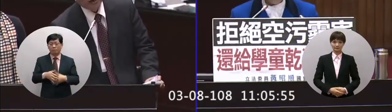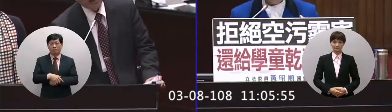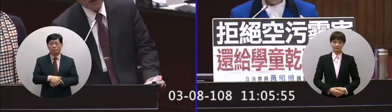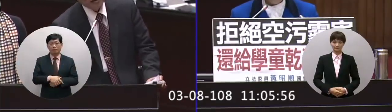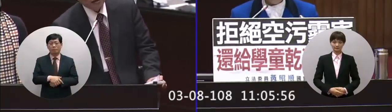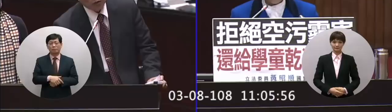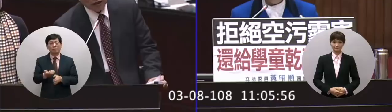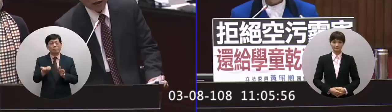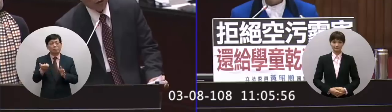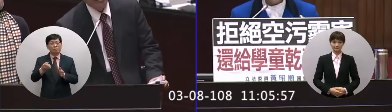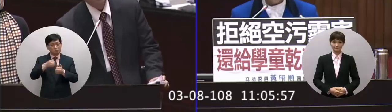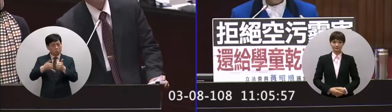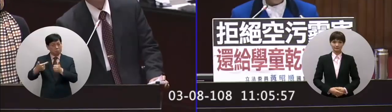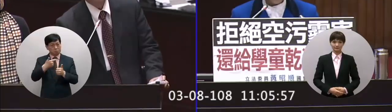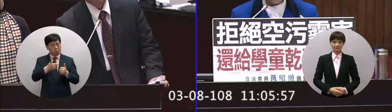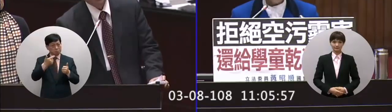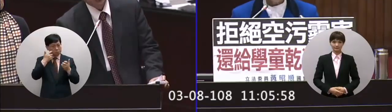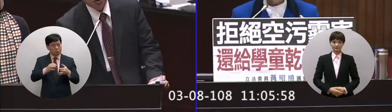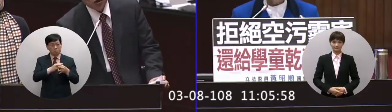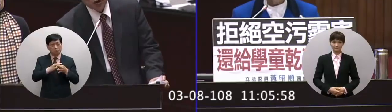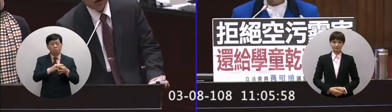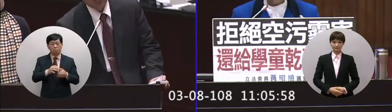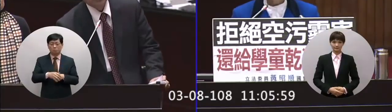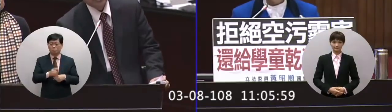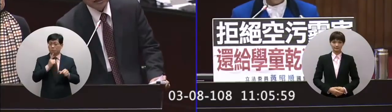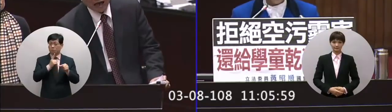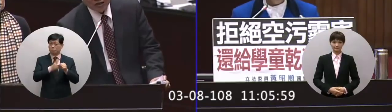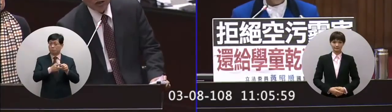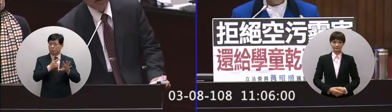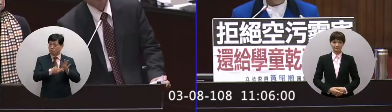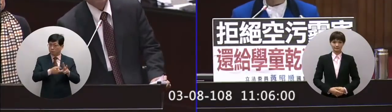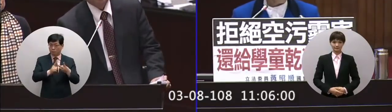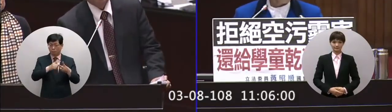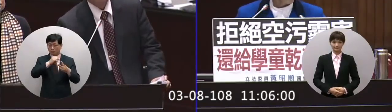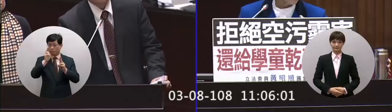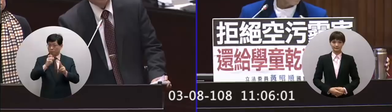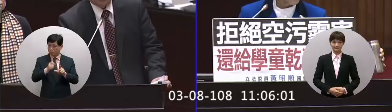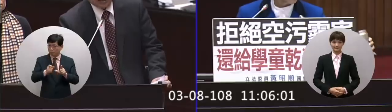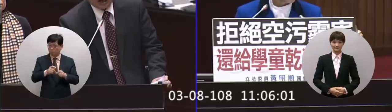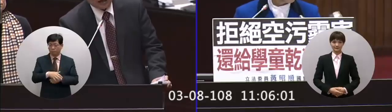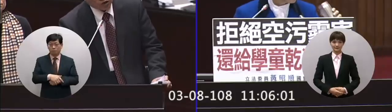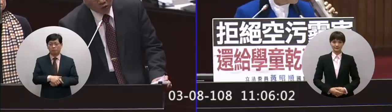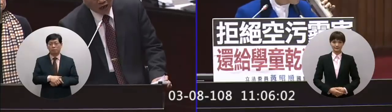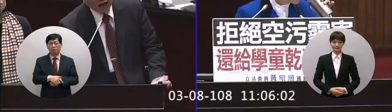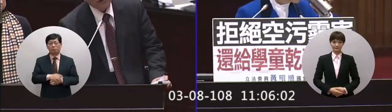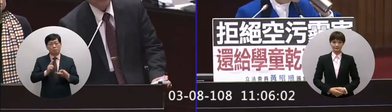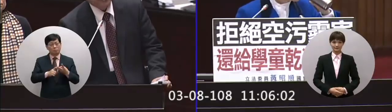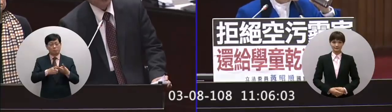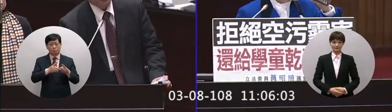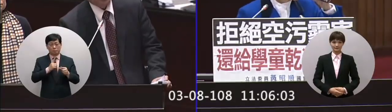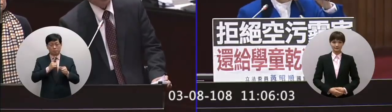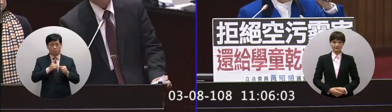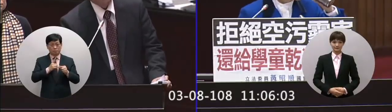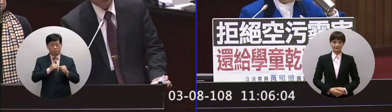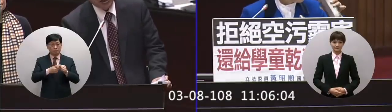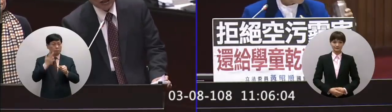污的部分呢，刚委员也关心，就是中油、台电、那中钢